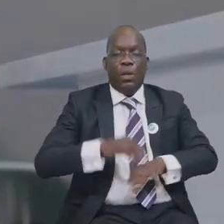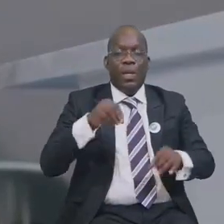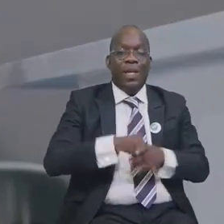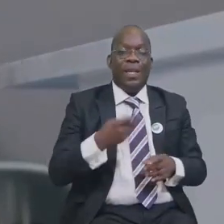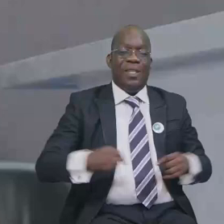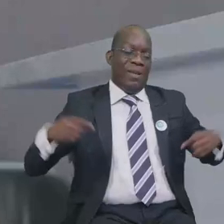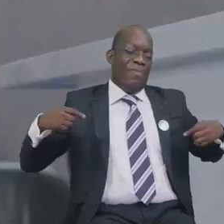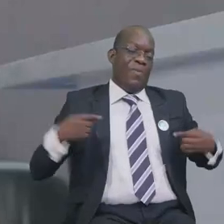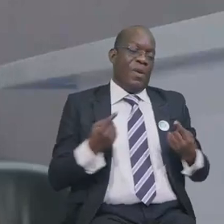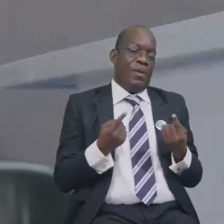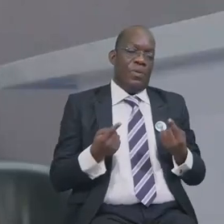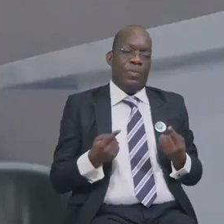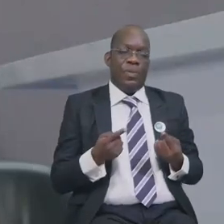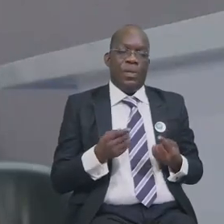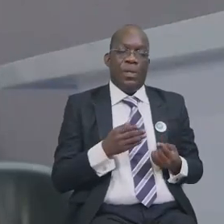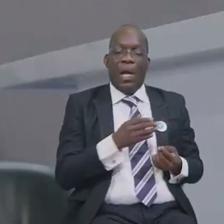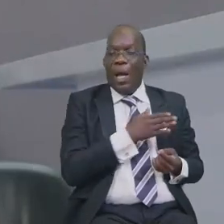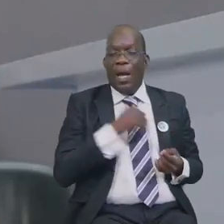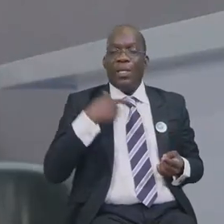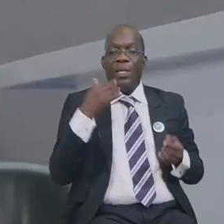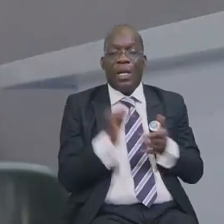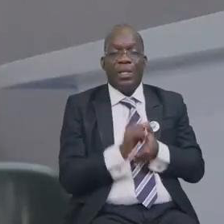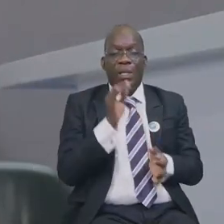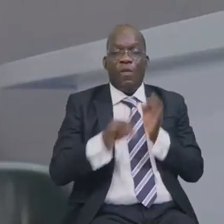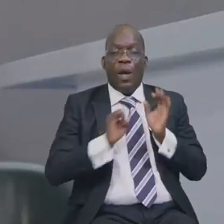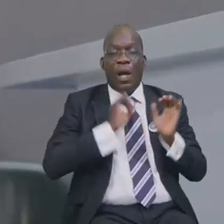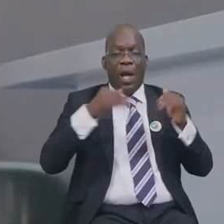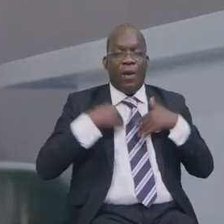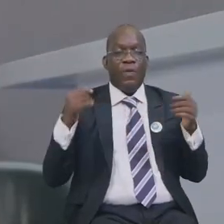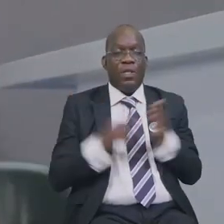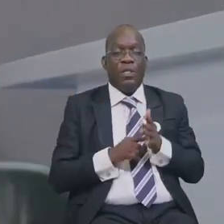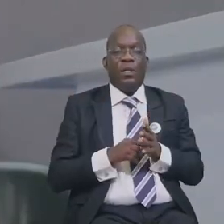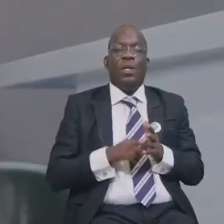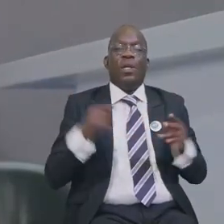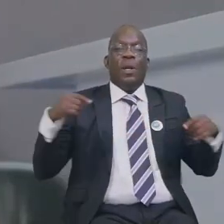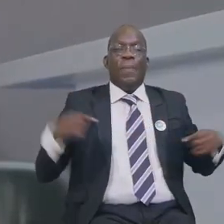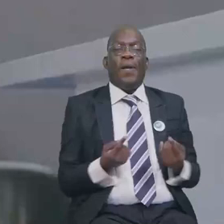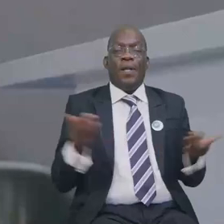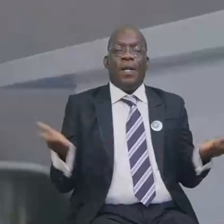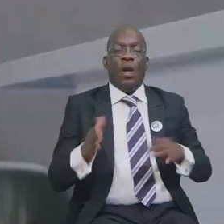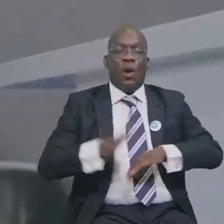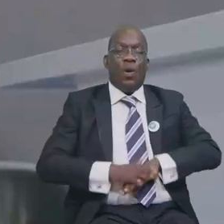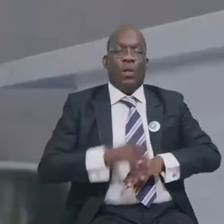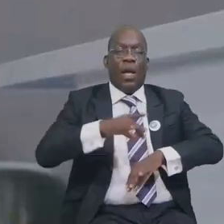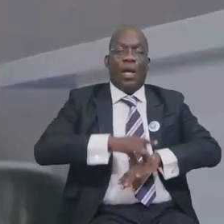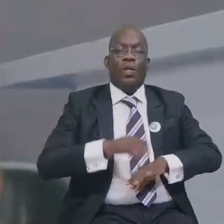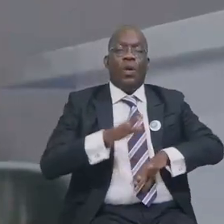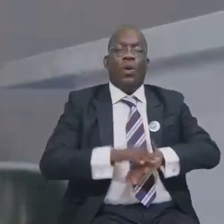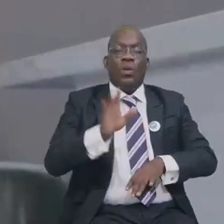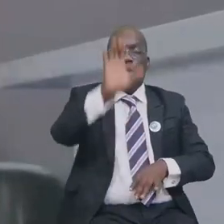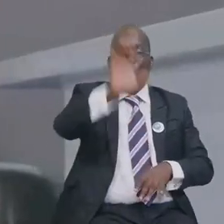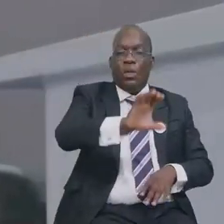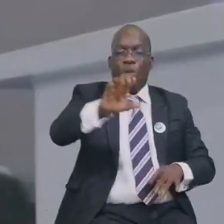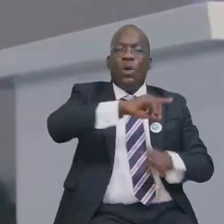douleur, et il dit, si j'ai une telle douleur ici-bas, sur la croix, quand j'irai dans